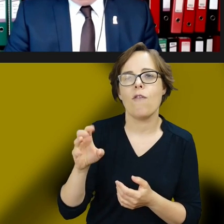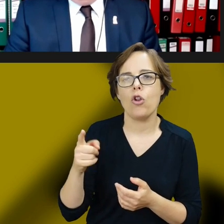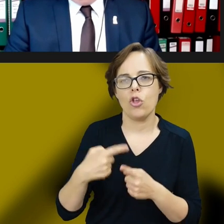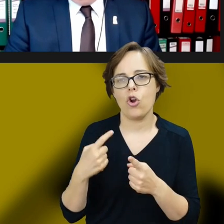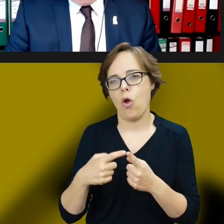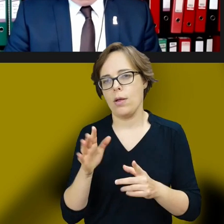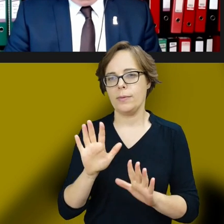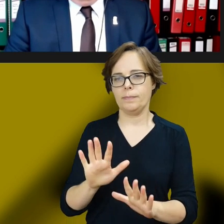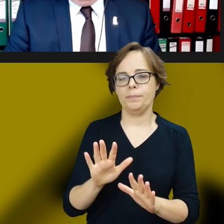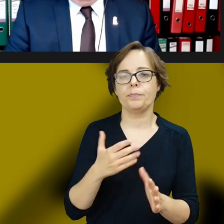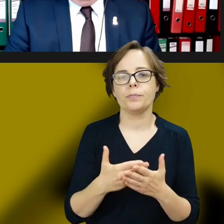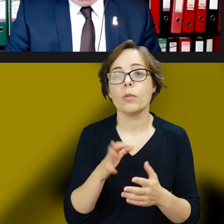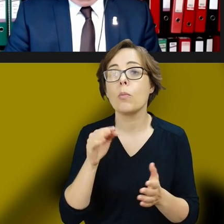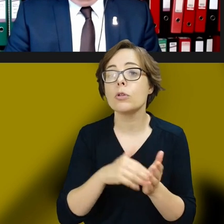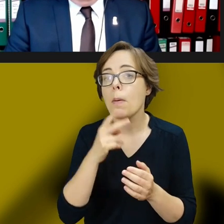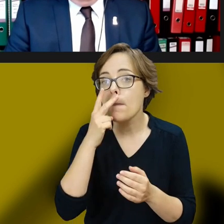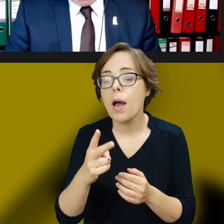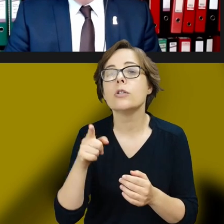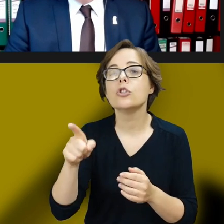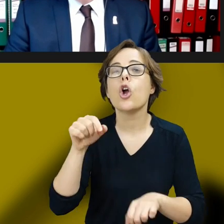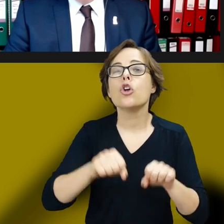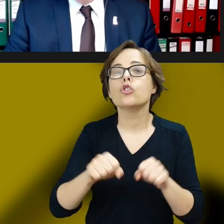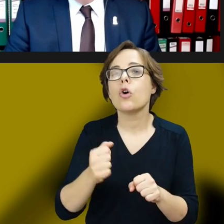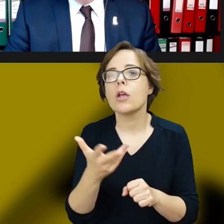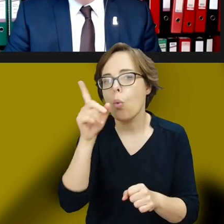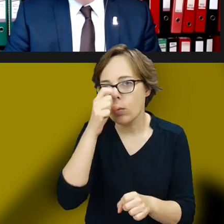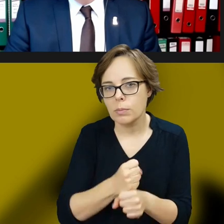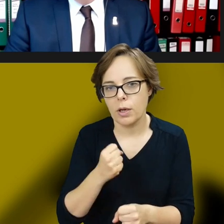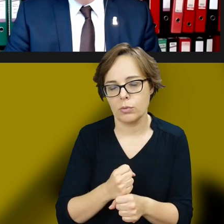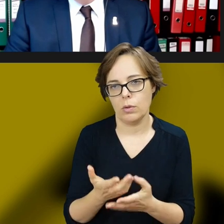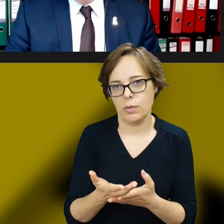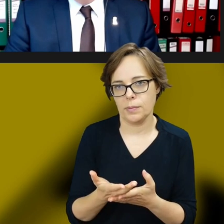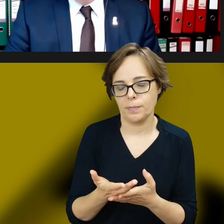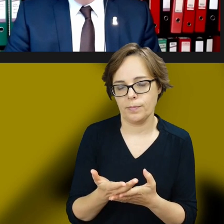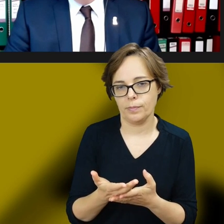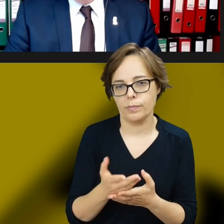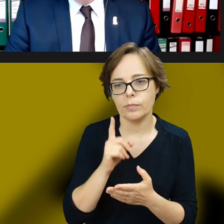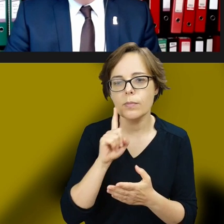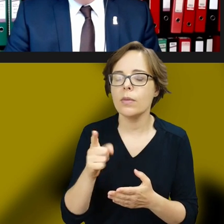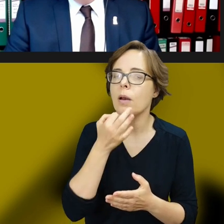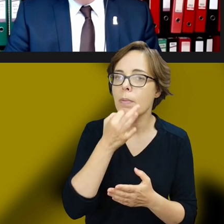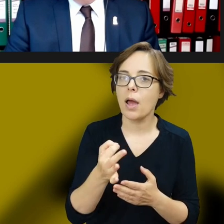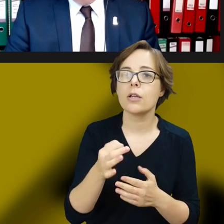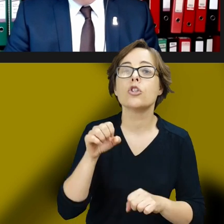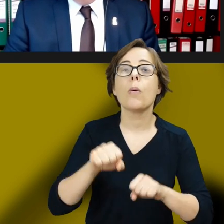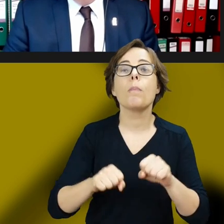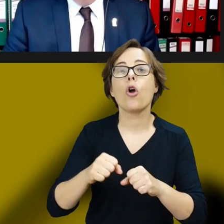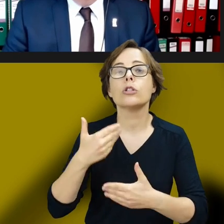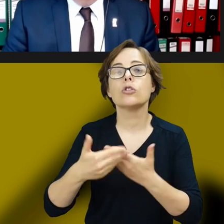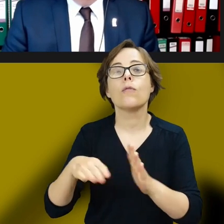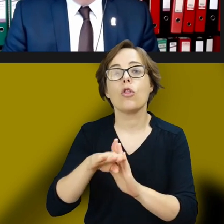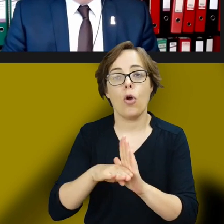na ukadrowienie tych sądów, na ich aktualną kondycję. Pytanie o normę procesową, czy ona by była adekwatna do